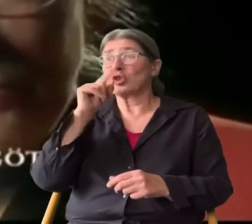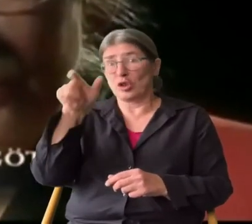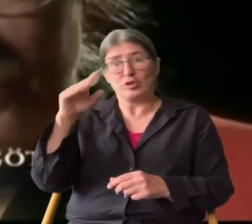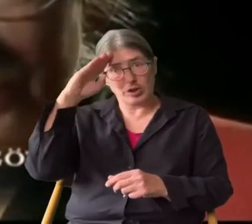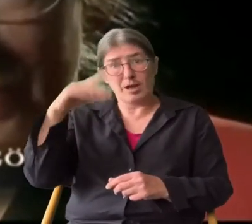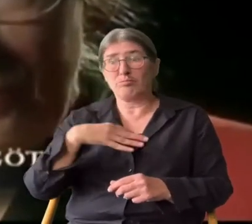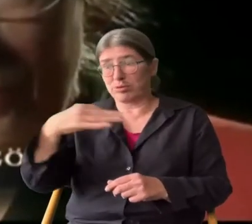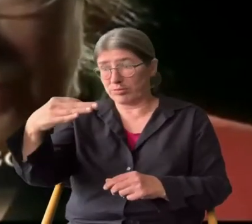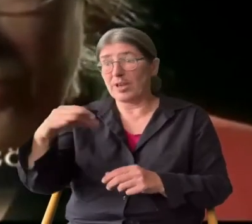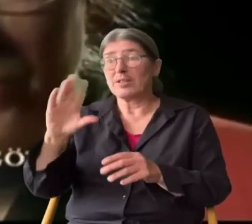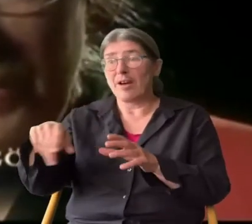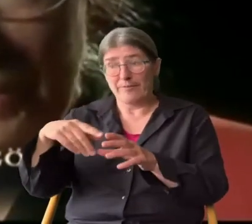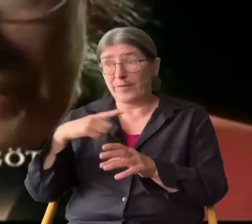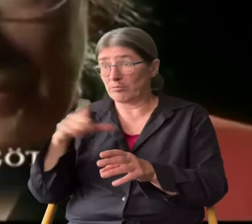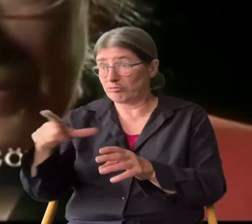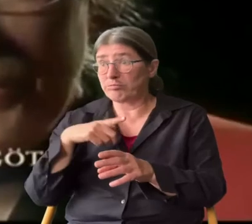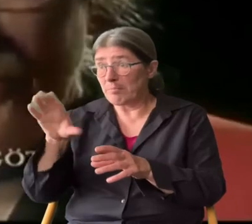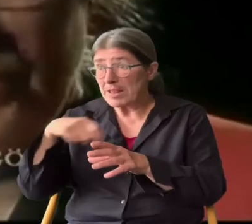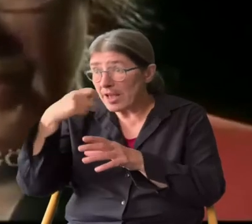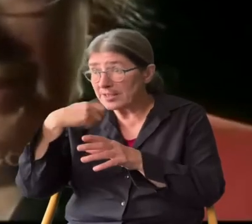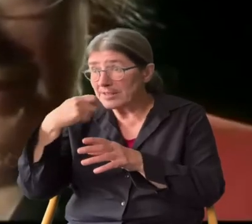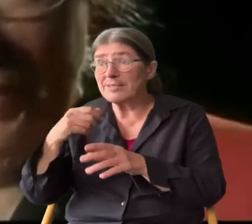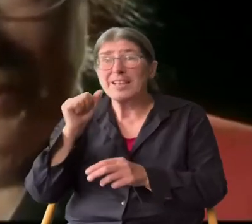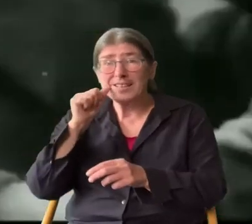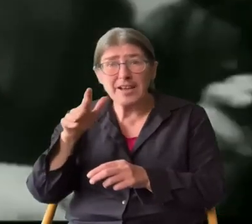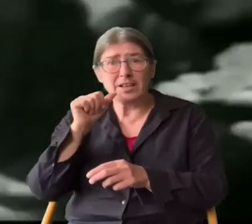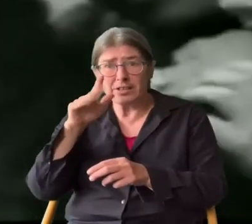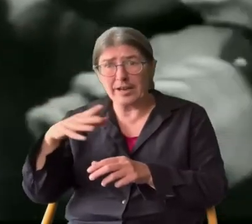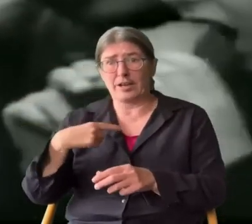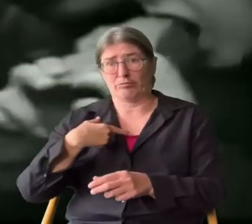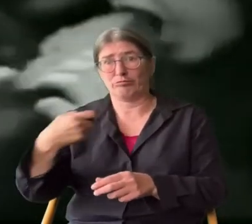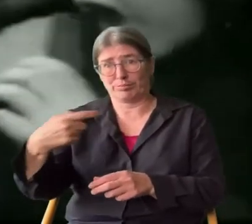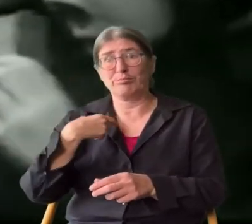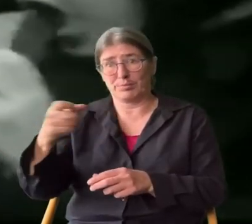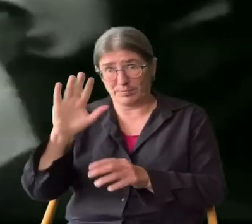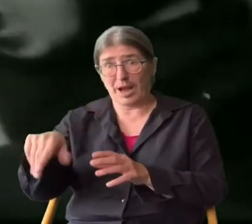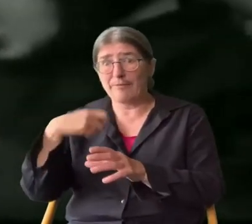einem Russen und durfte aus seinem Kochgeschirr mitessen. Und das durfte ich jeden Tag.